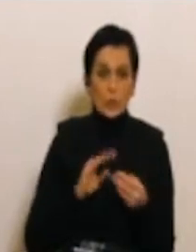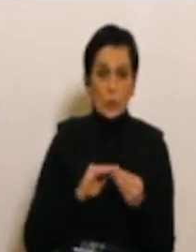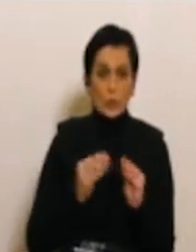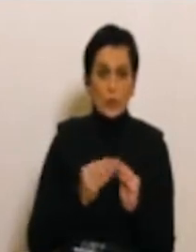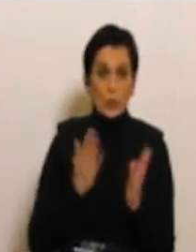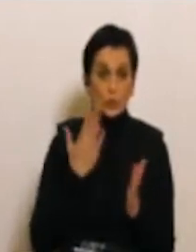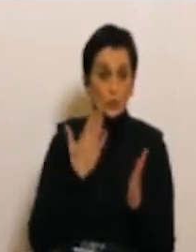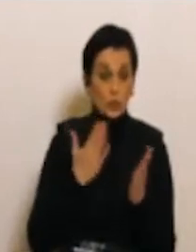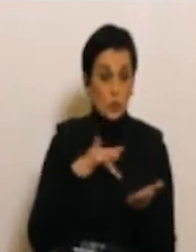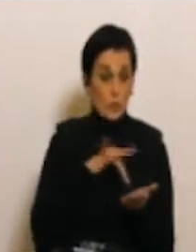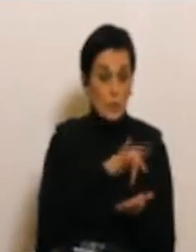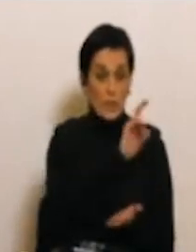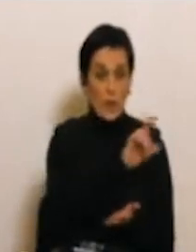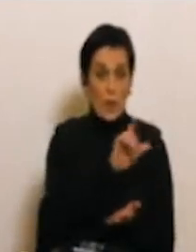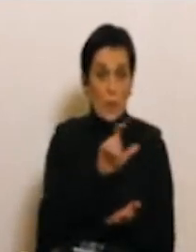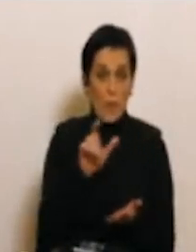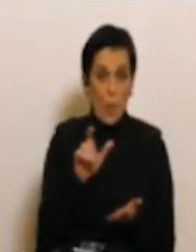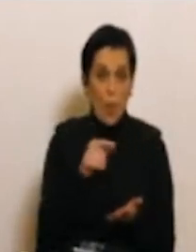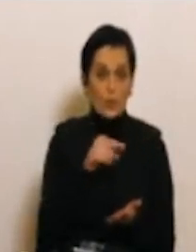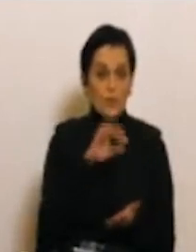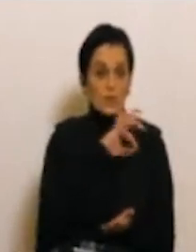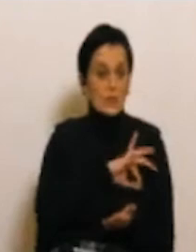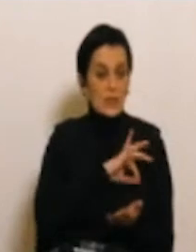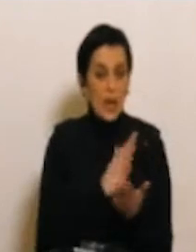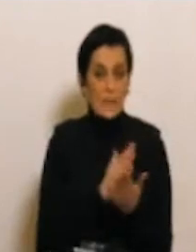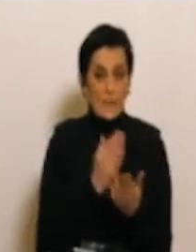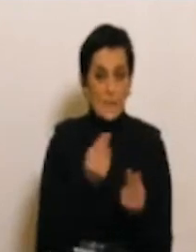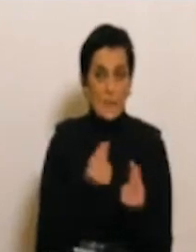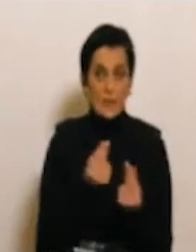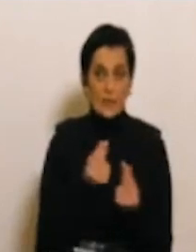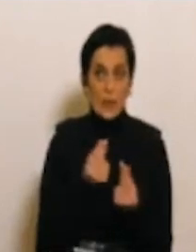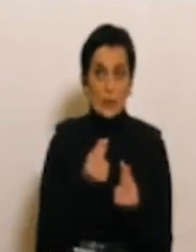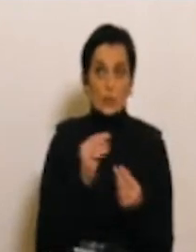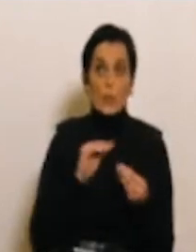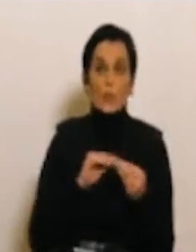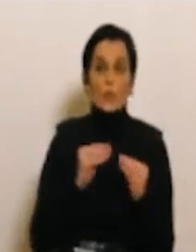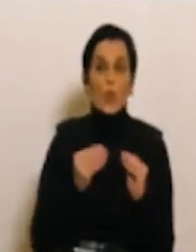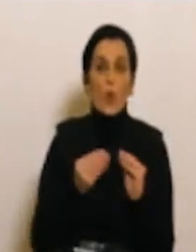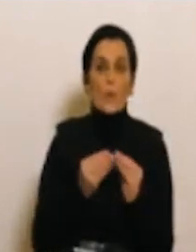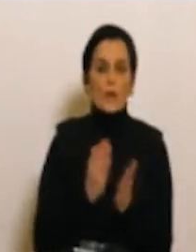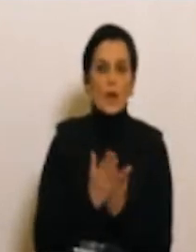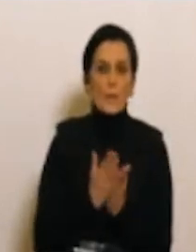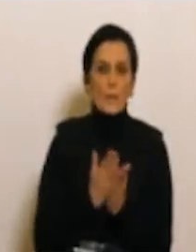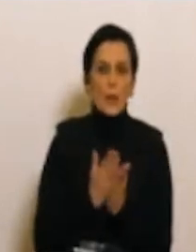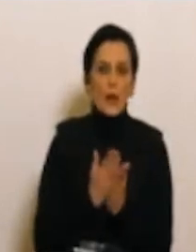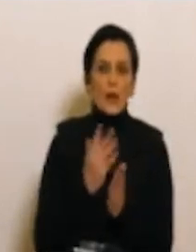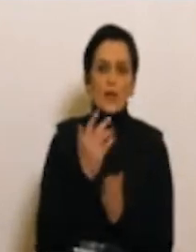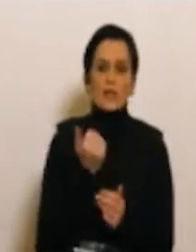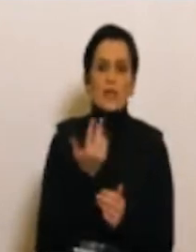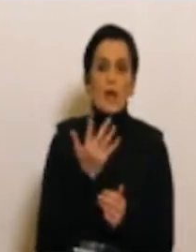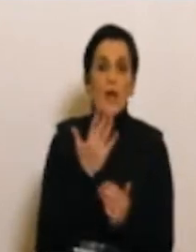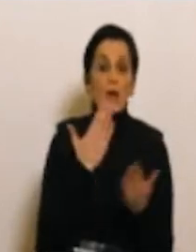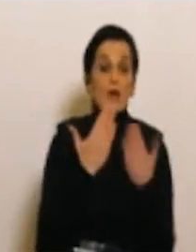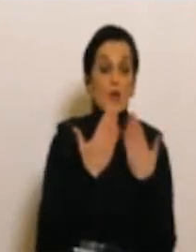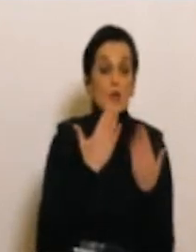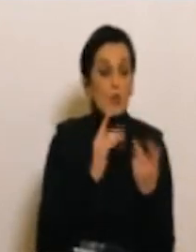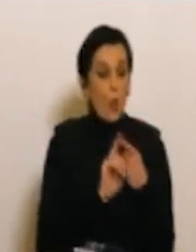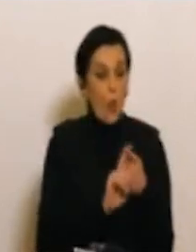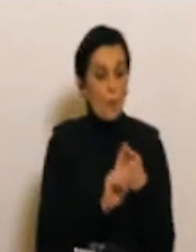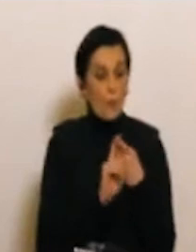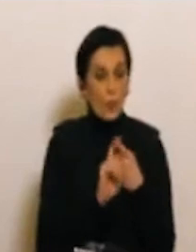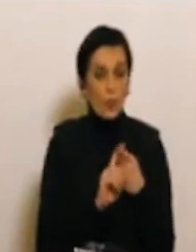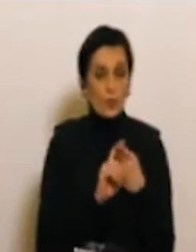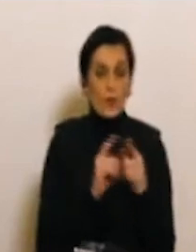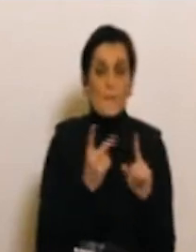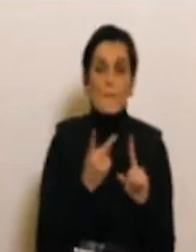მოსახლეობას გარკვეული ბენეფიტები აქვს ფინანსური, ანუ პრობლემა გვაქვს სულ რამდენიმე რამეში, კომუნიკაციაში და